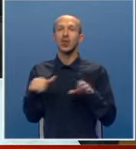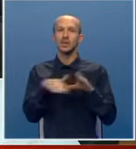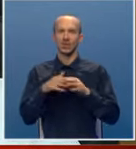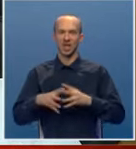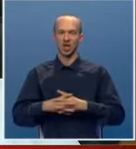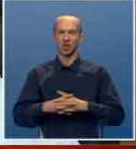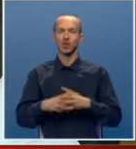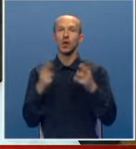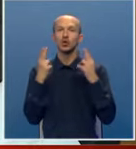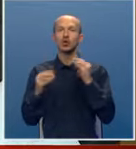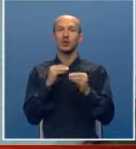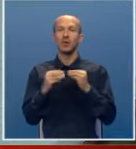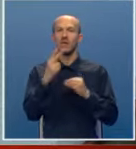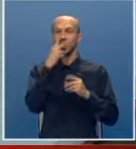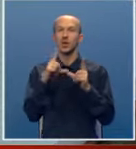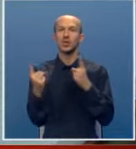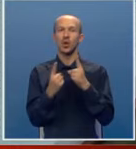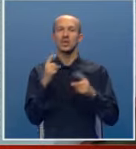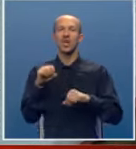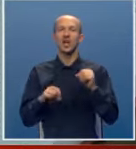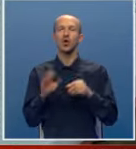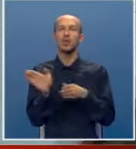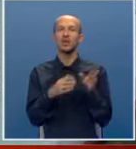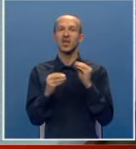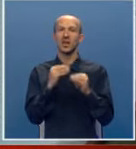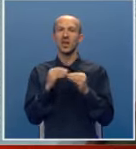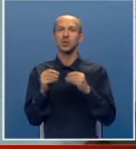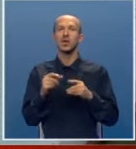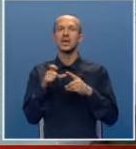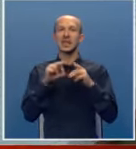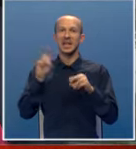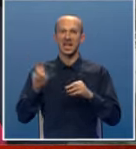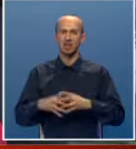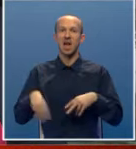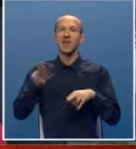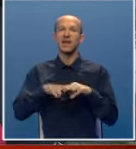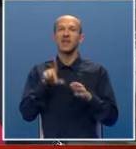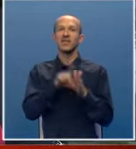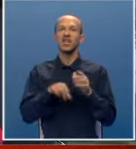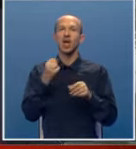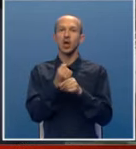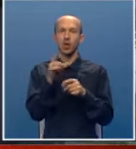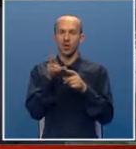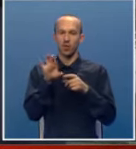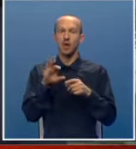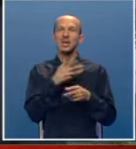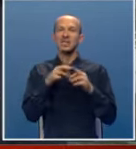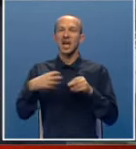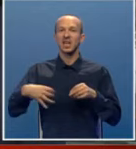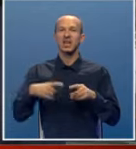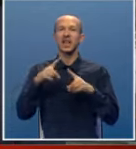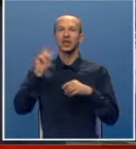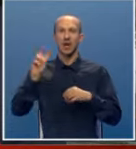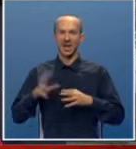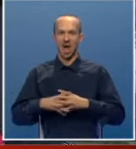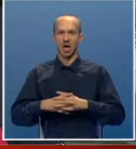zaposlenih. Suštinu problema vide u situaciji kako prebroditi krizu sa energentima. Najjeftinije gorivo za grijanje je električna